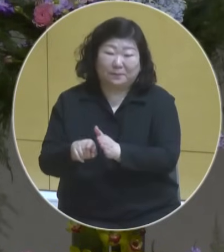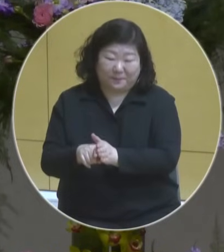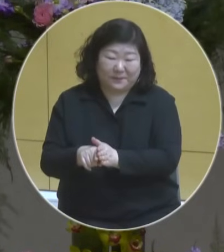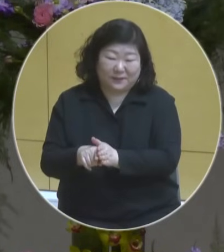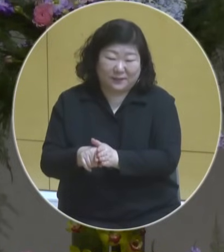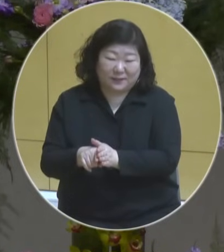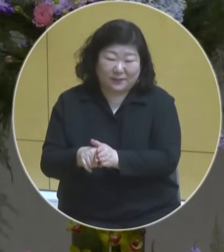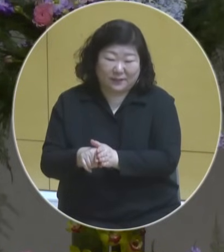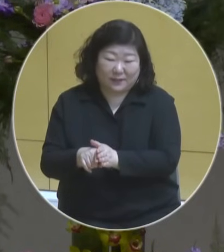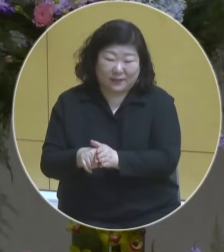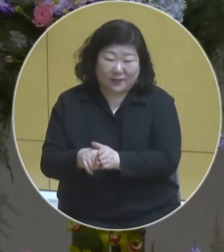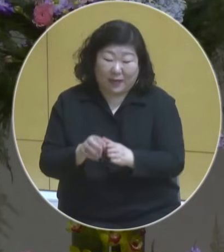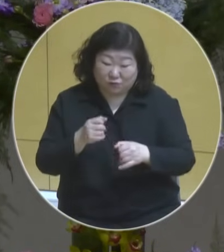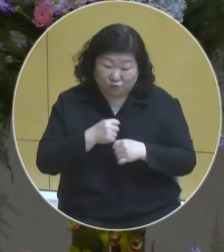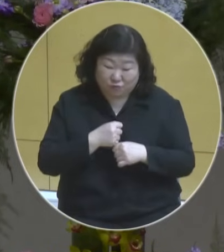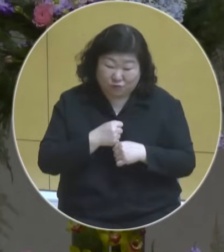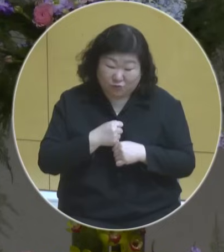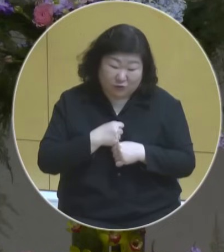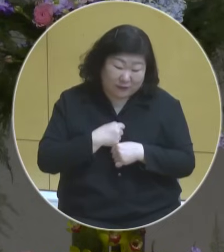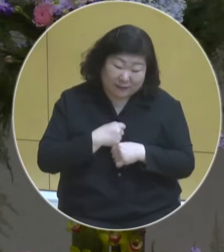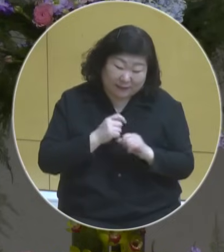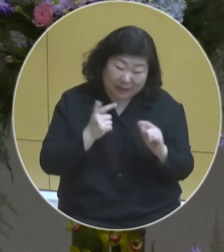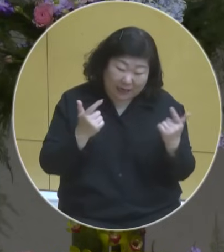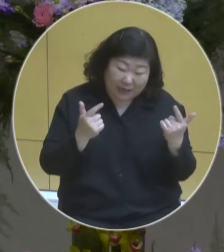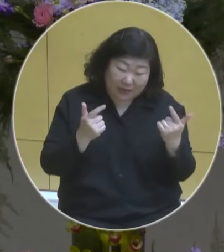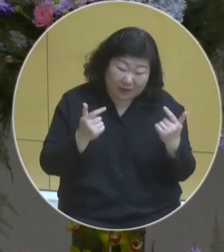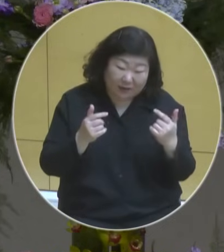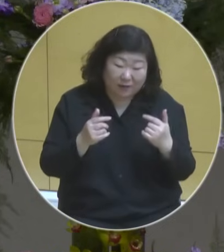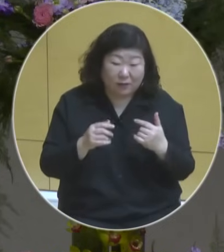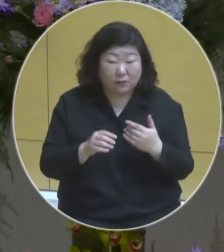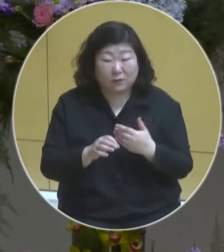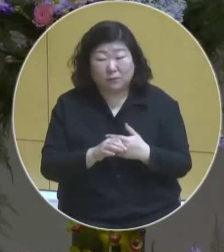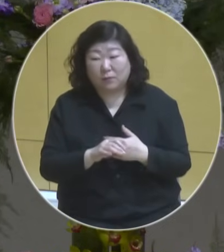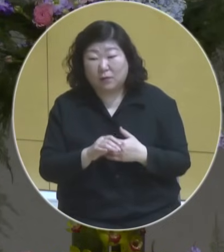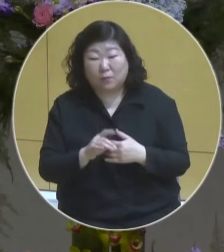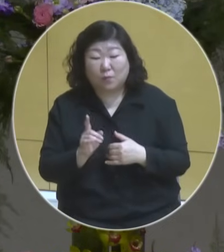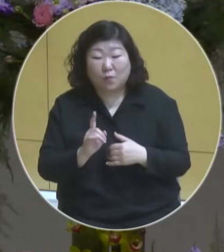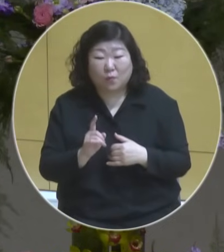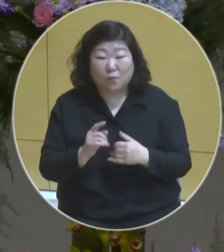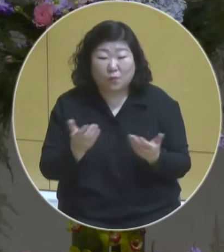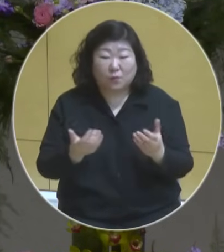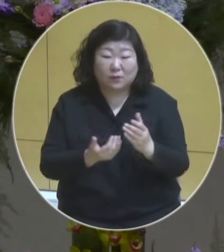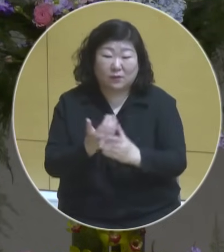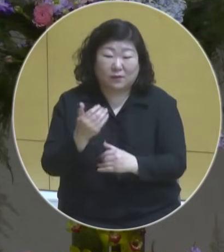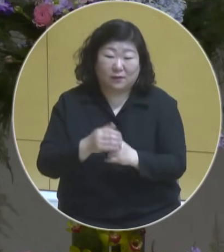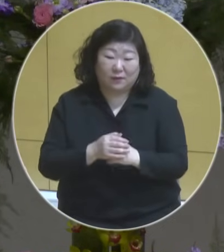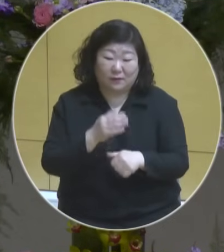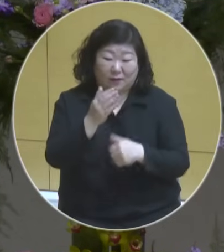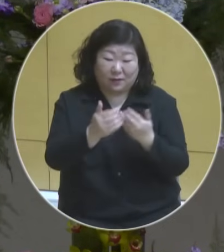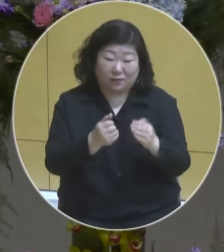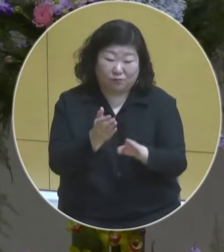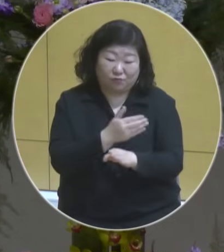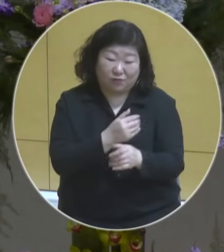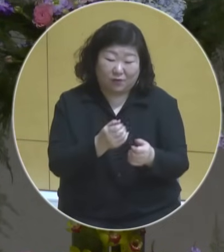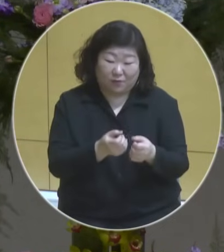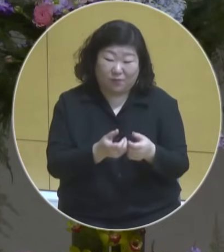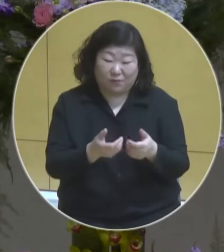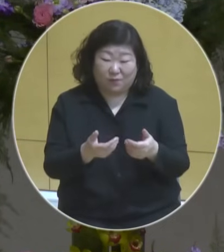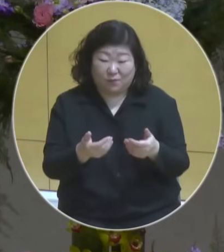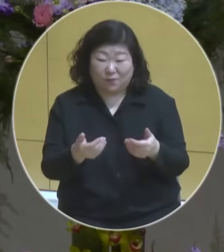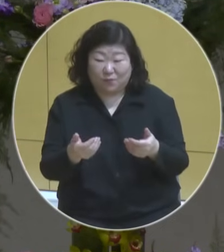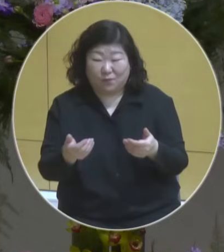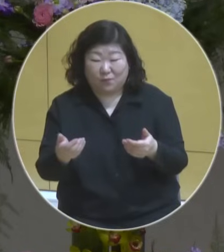주일 지키지 않을 때 어떤 일이 일어납니까 어느새 나는 하나님으로부터 멀어지면서 내 신 신앙생활은